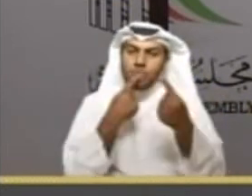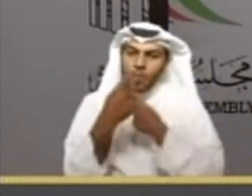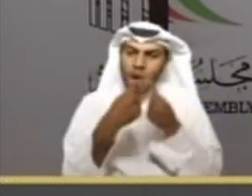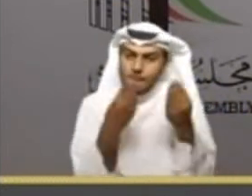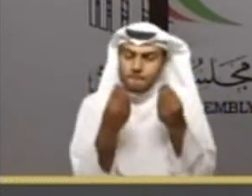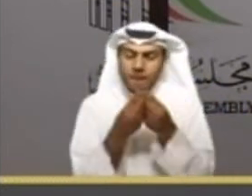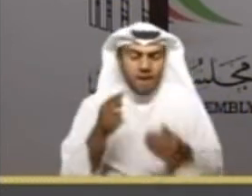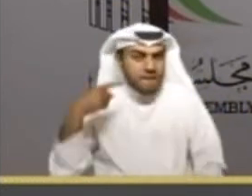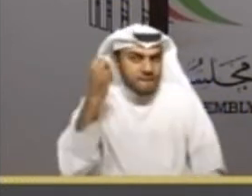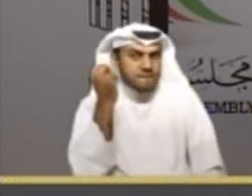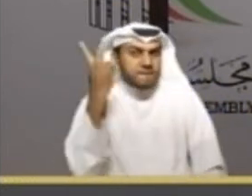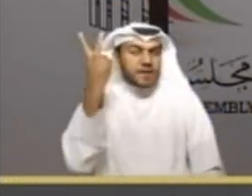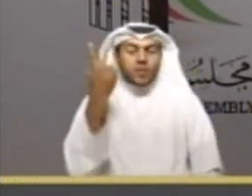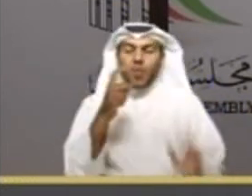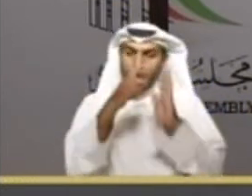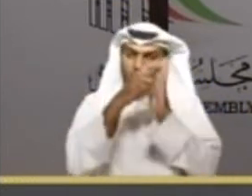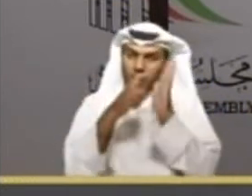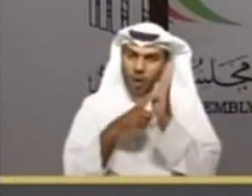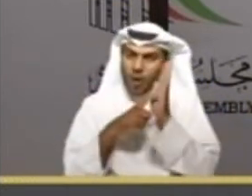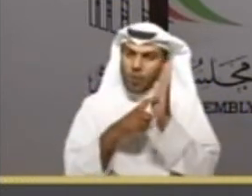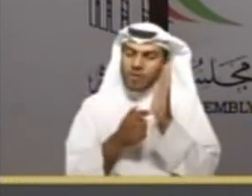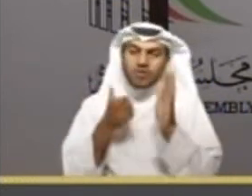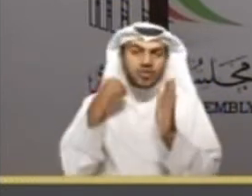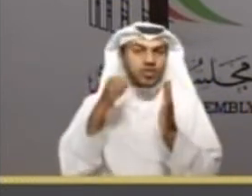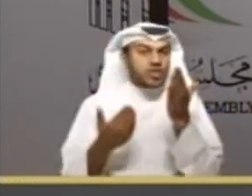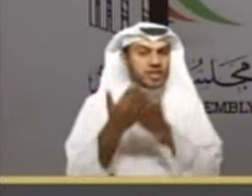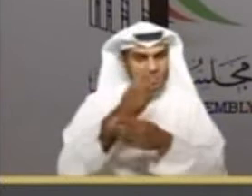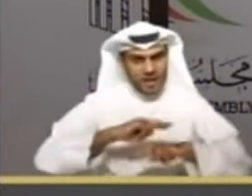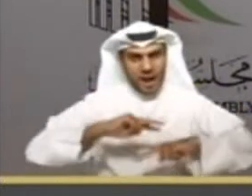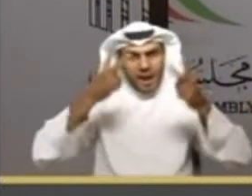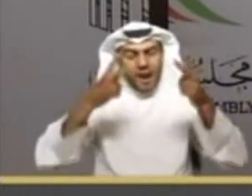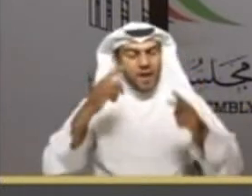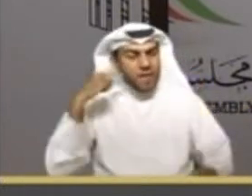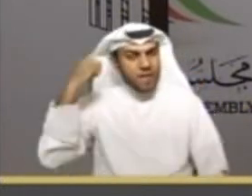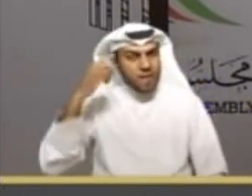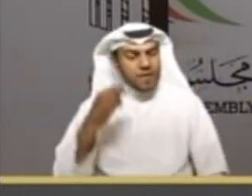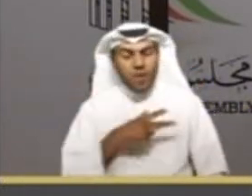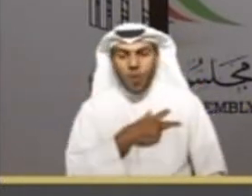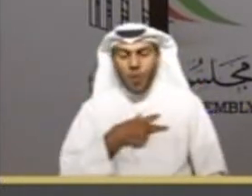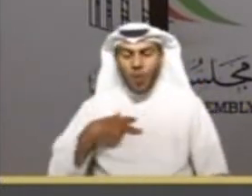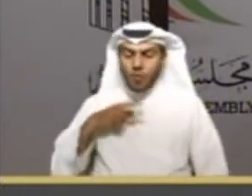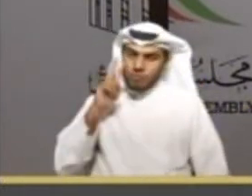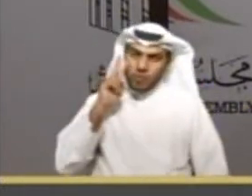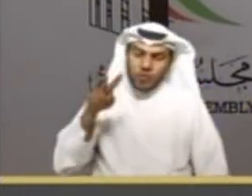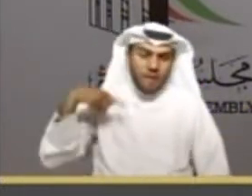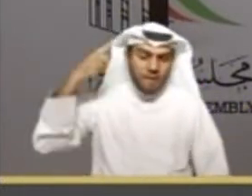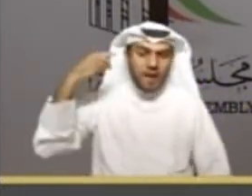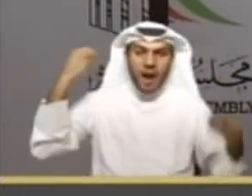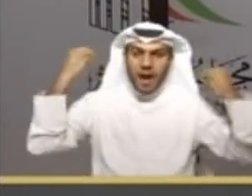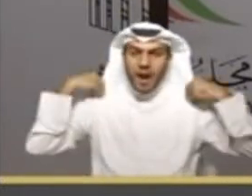لعمل قانون متكامل، لأن الأخوان في الحكومة عندهم رؤية للتطوير الرياضي،